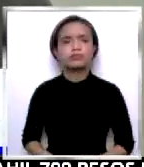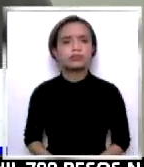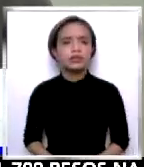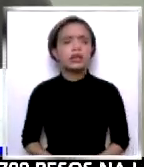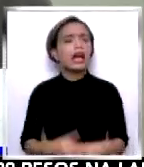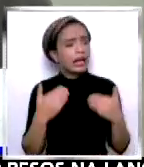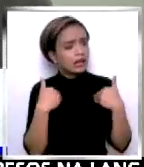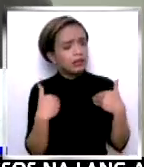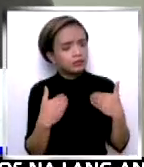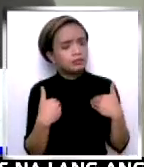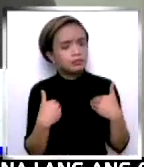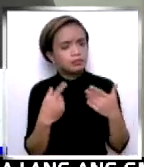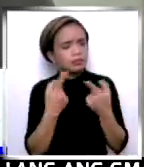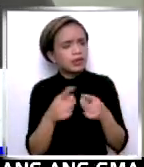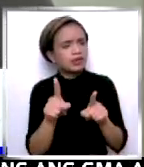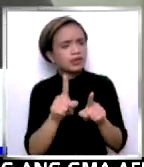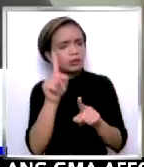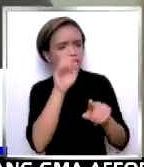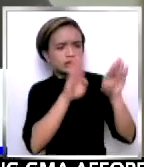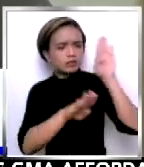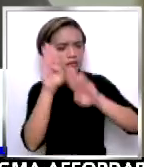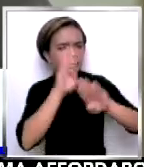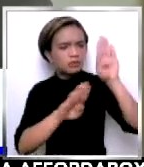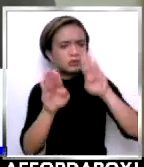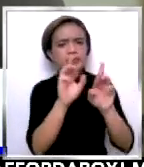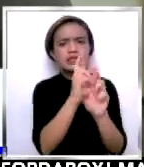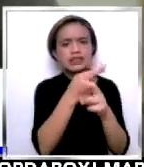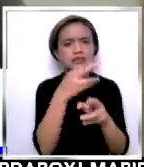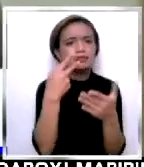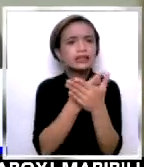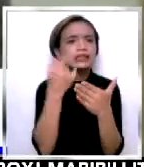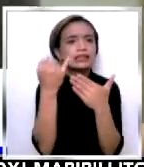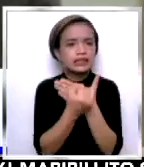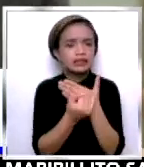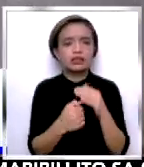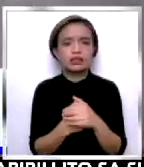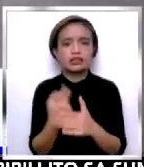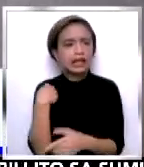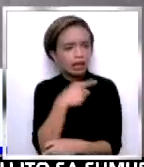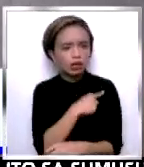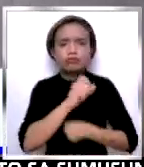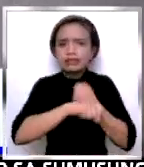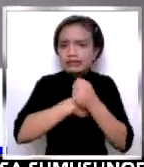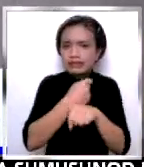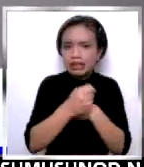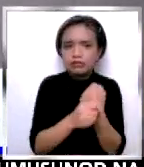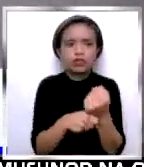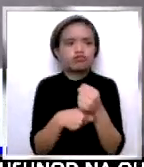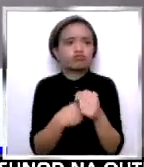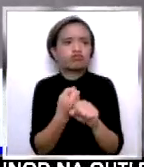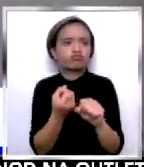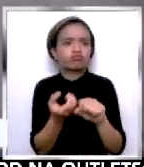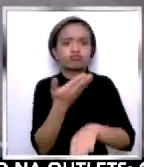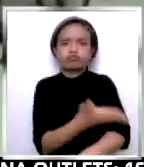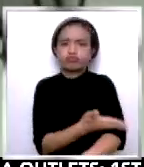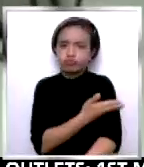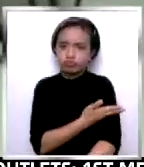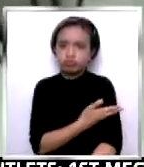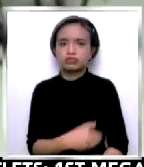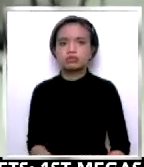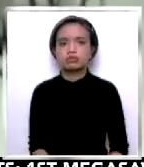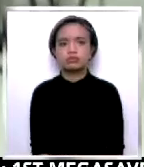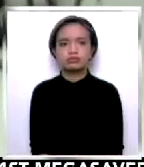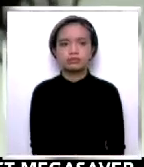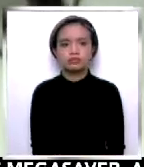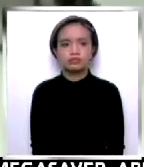dyan yung rehabilitation project natin. Magsasuffer tayo sa upgrading. Para sa GMA Integrated News,